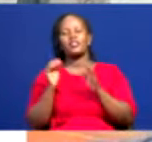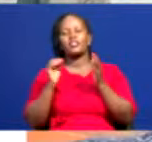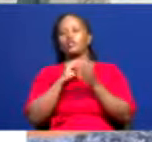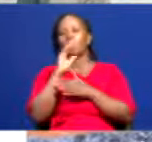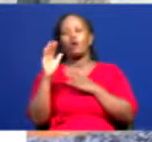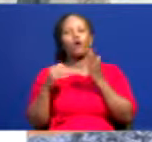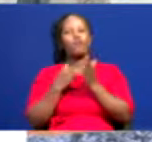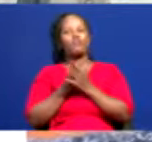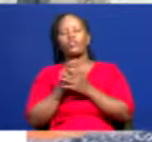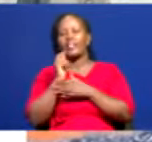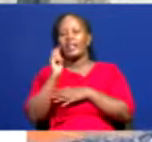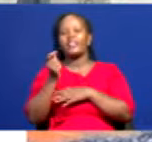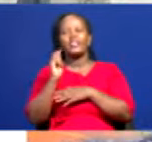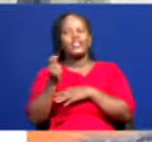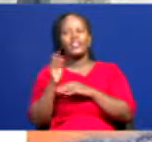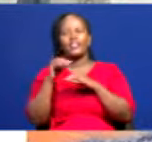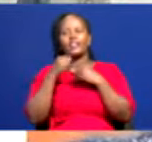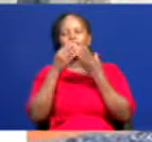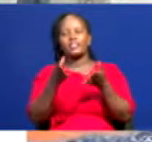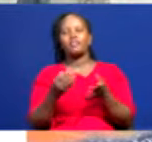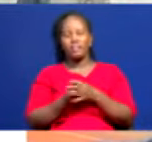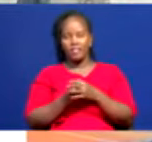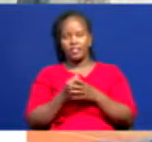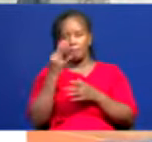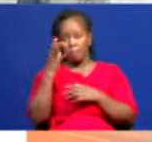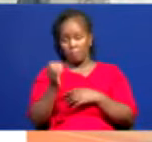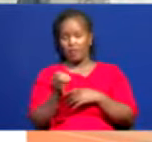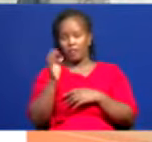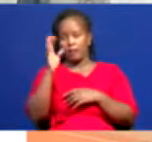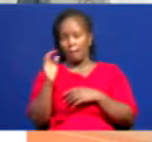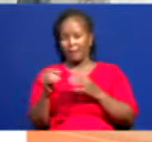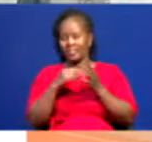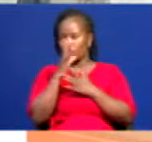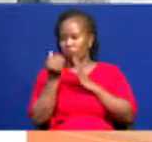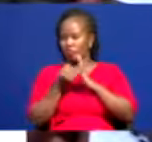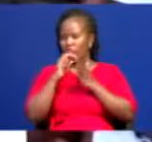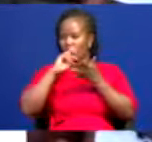thuluthi moja ya zile contract ambazo ziko pale nje.